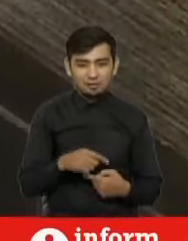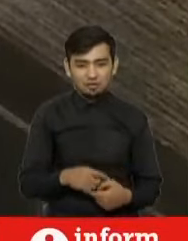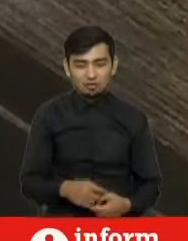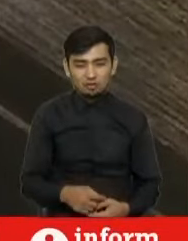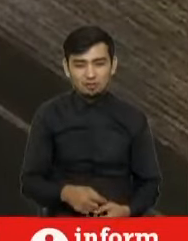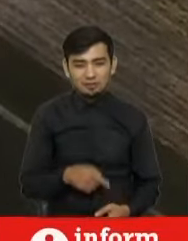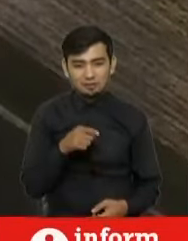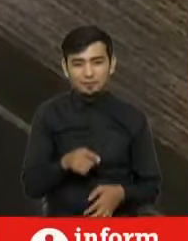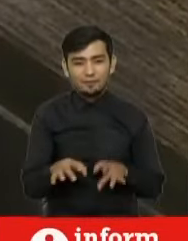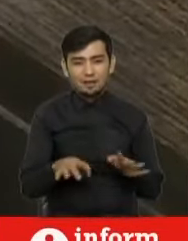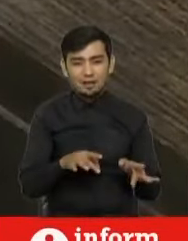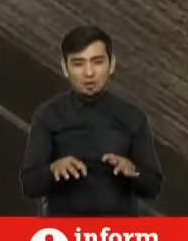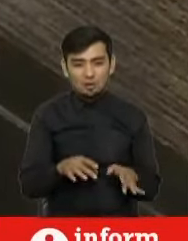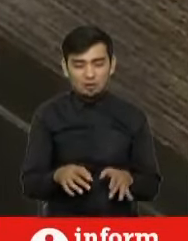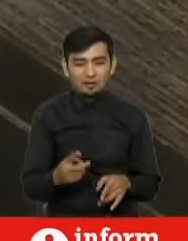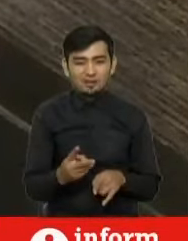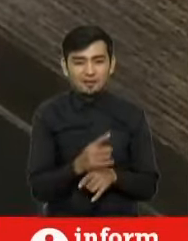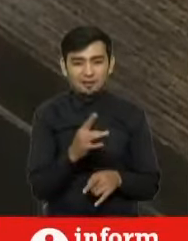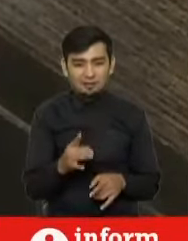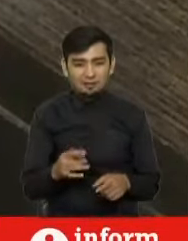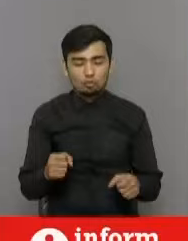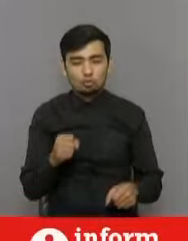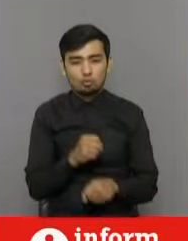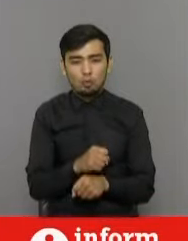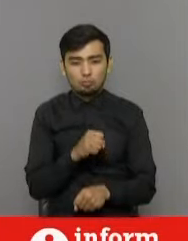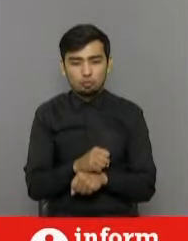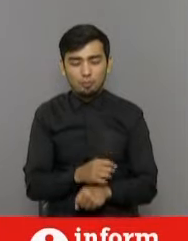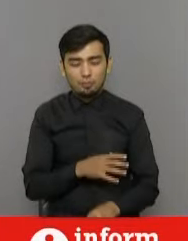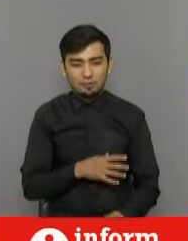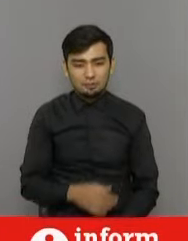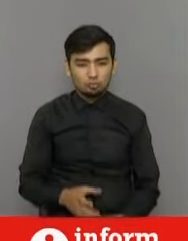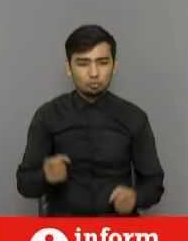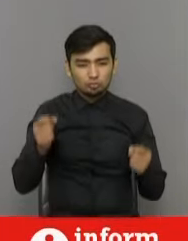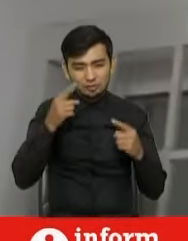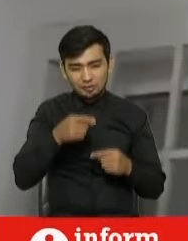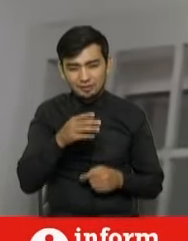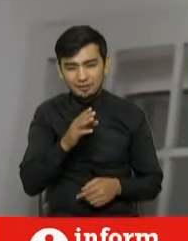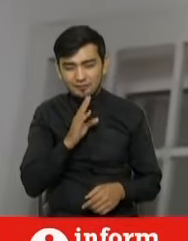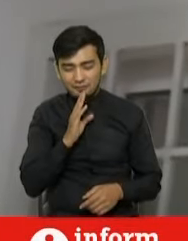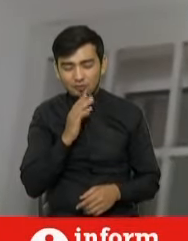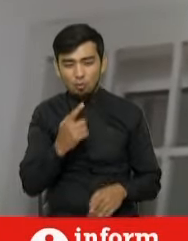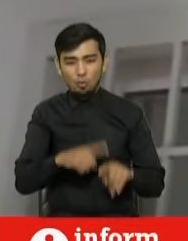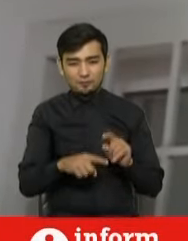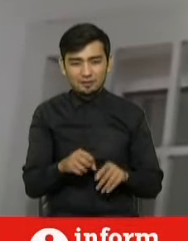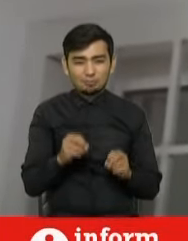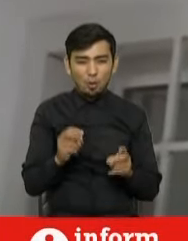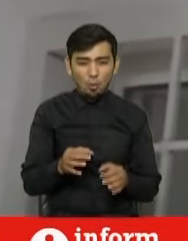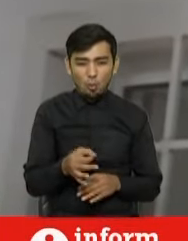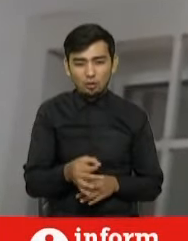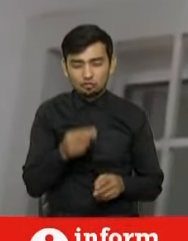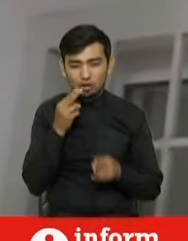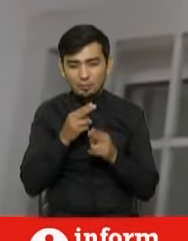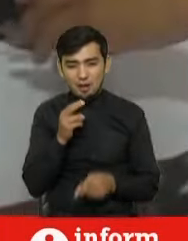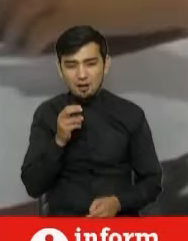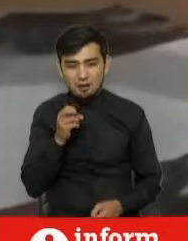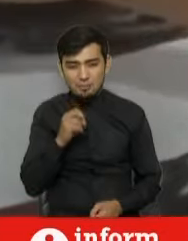біздің осы ісімізді 2 рет тоқтатып тастады. Оқиға белгілі болғанда жеткіншектің жақындары құзырлы органға жүгініп, ақпанда